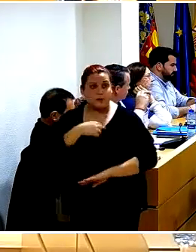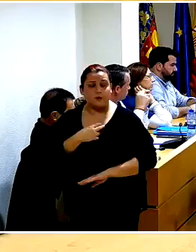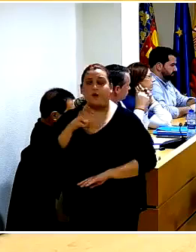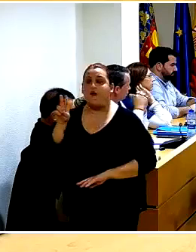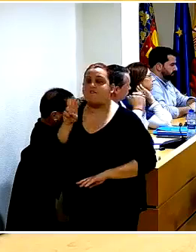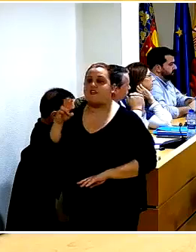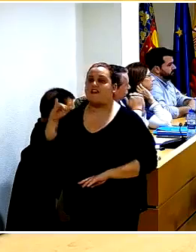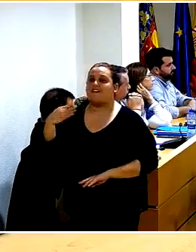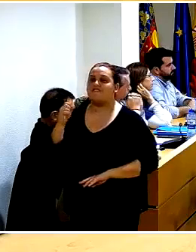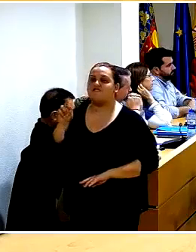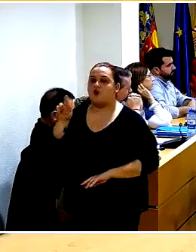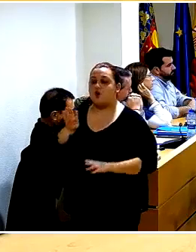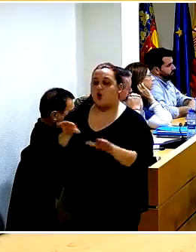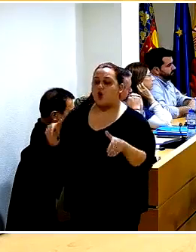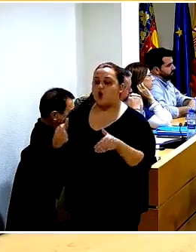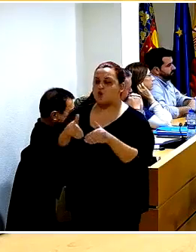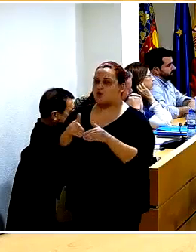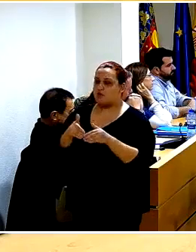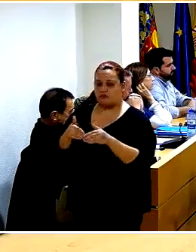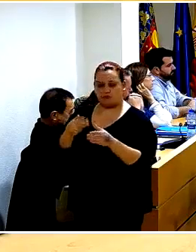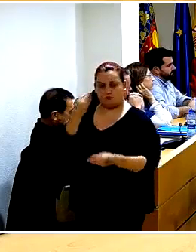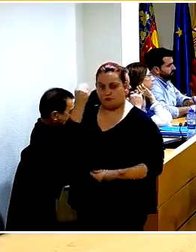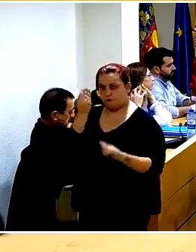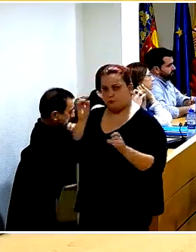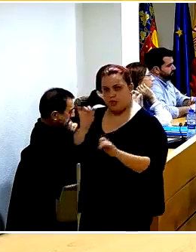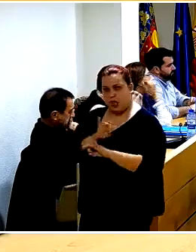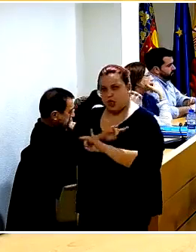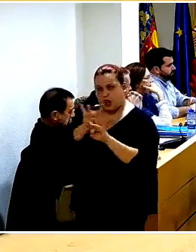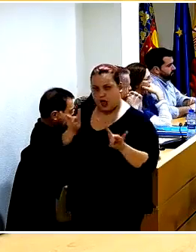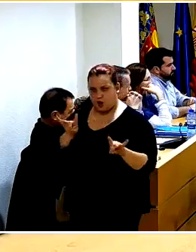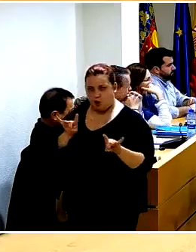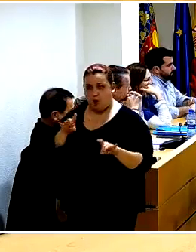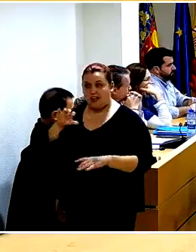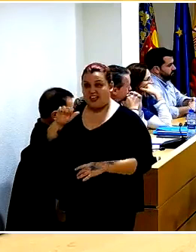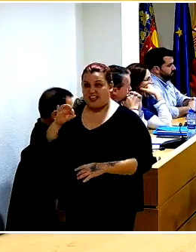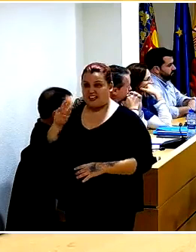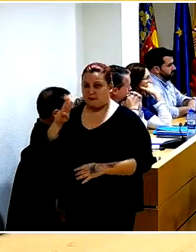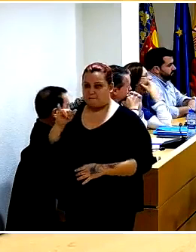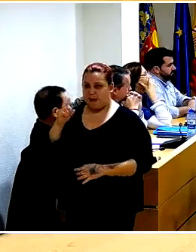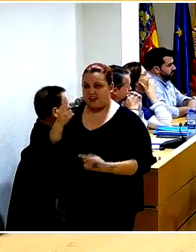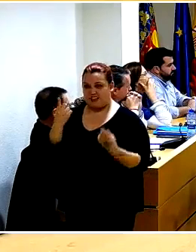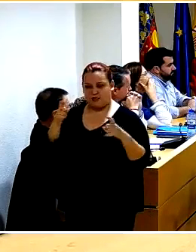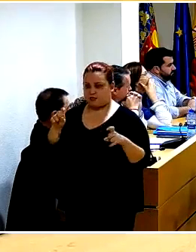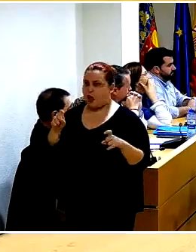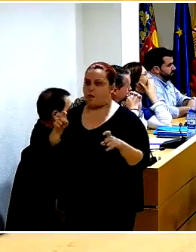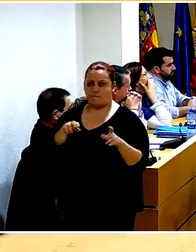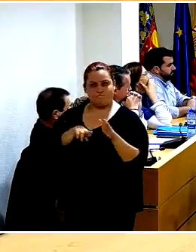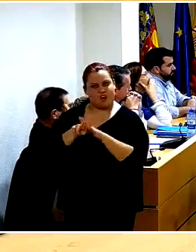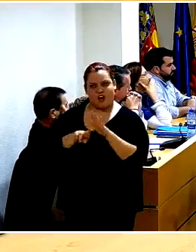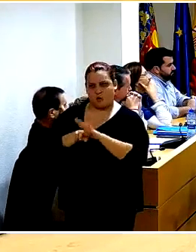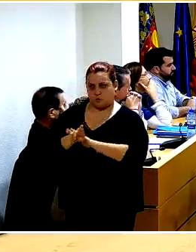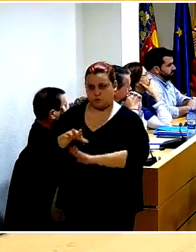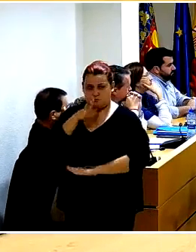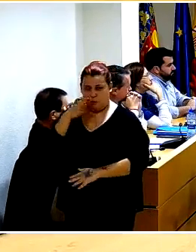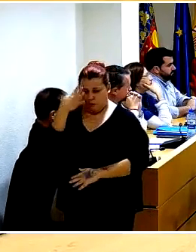alcaldessa. Bueno, a nostre grup no li cabe ninguna duda que Espai necesita más medios, el pueblo está más sucio que nunca, se nota que falta